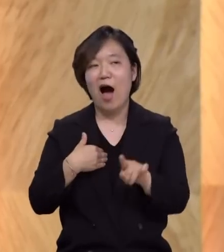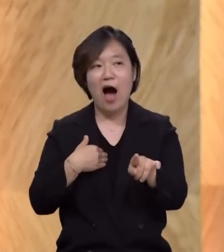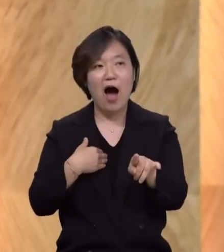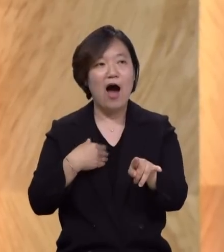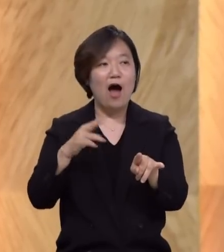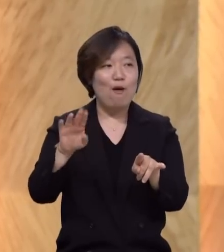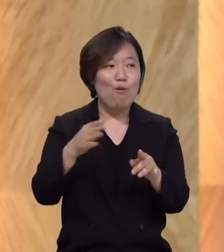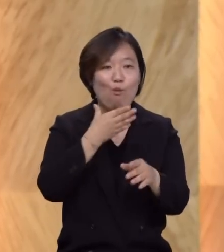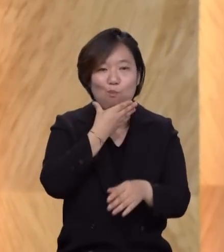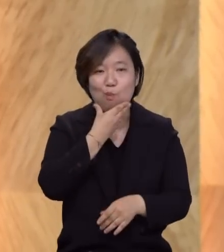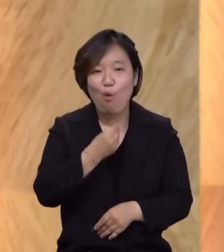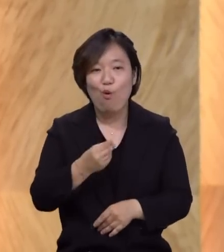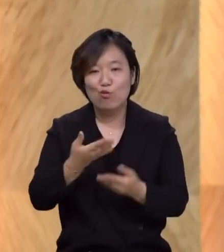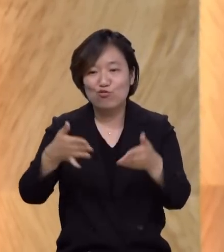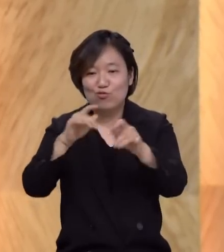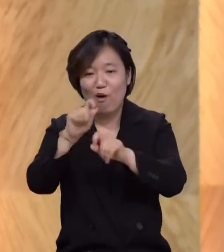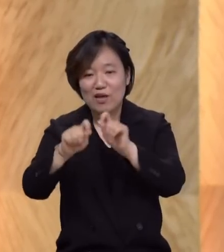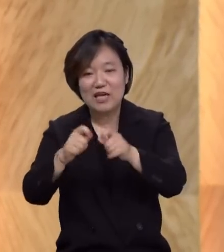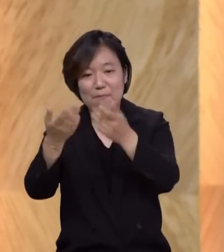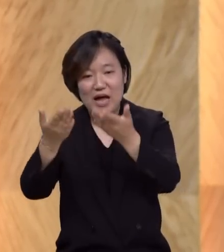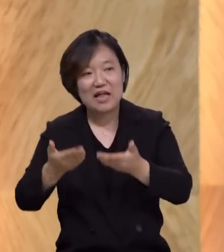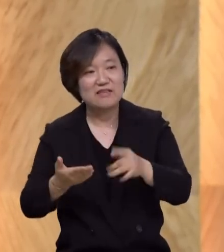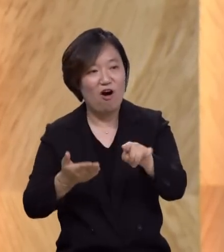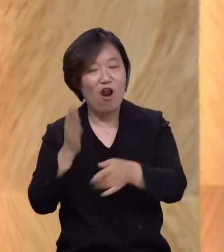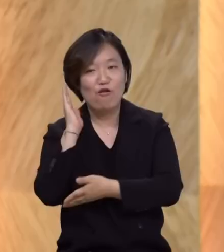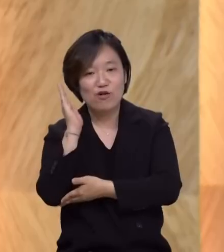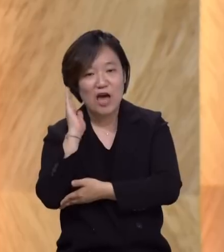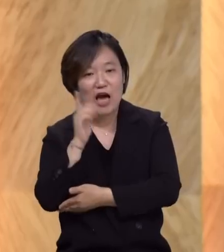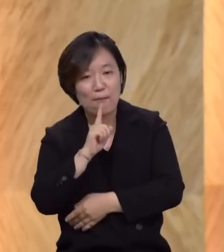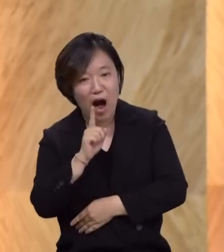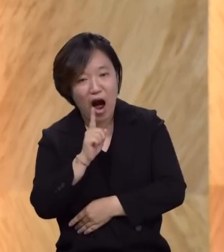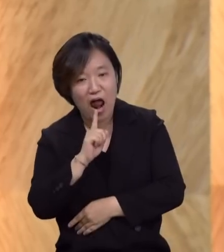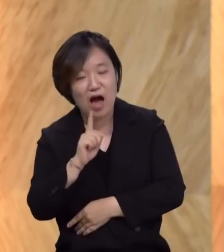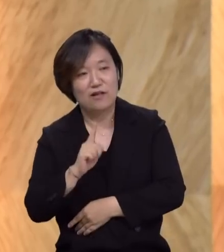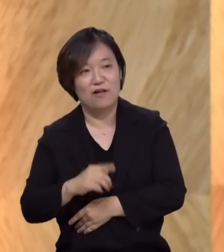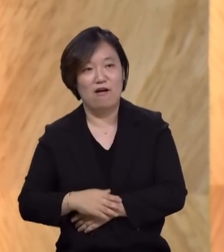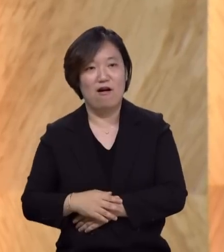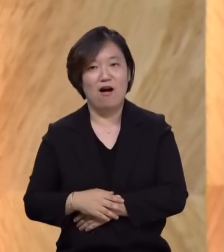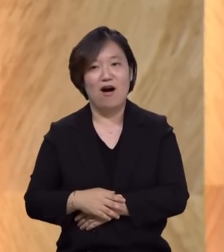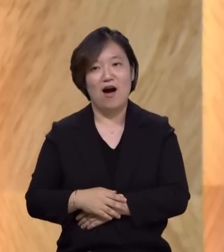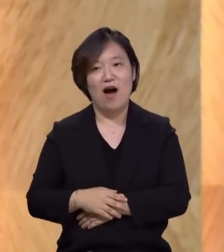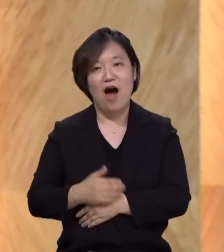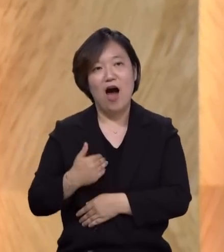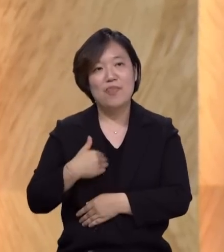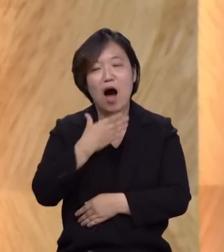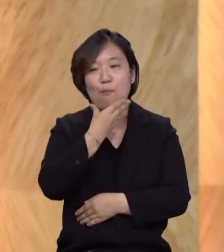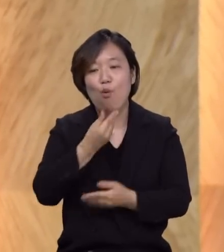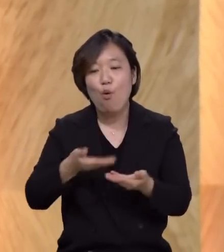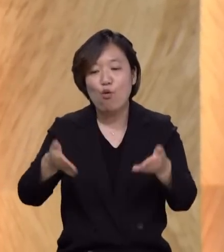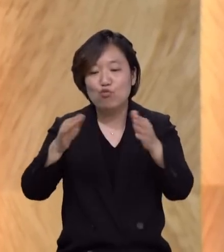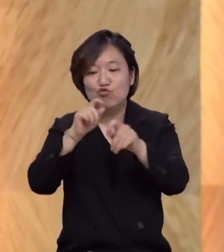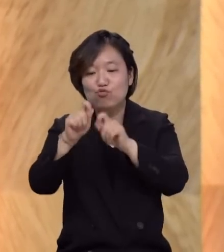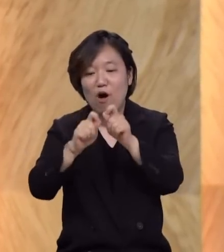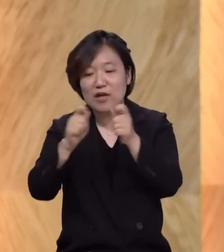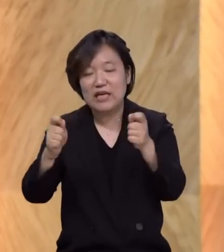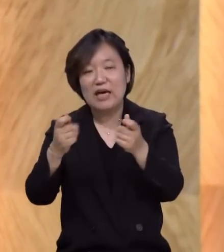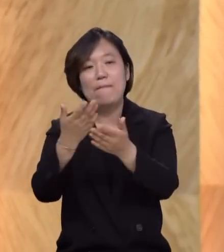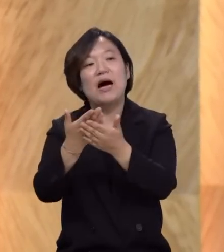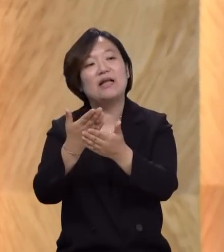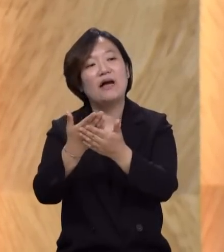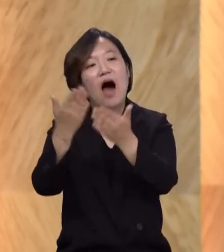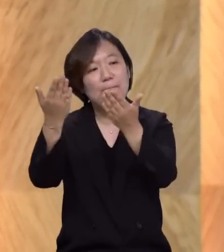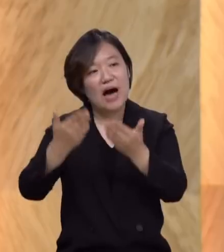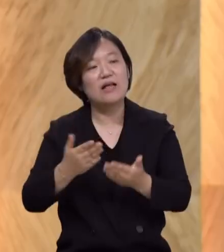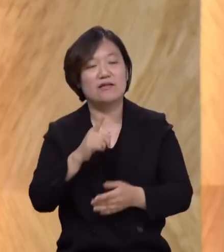이러니 저러니 해서 소원 세 가지를 들어준다는요 복주머니를 받아왔어 우리가 이걸